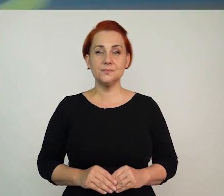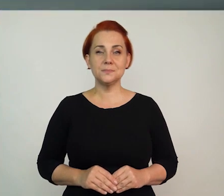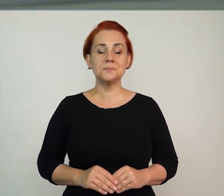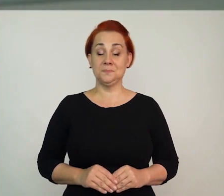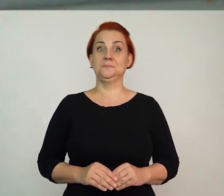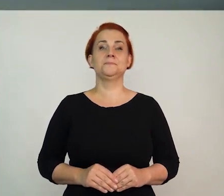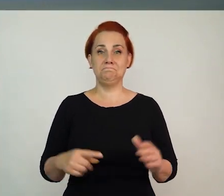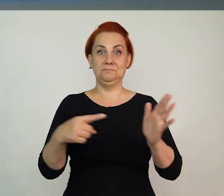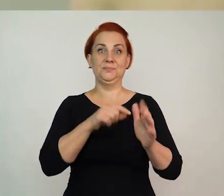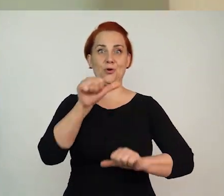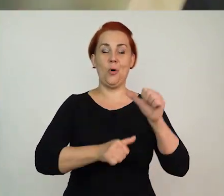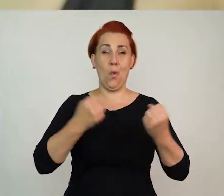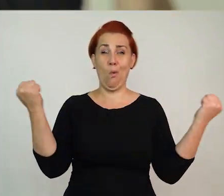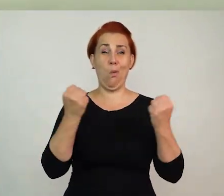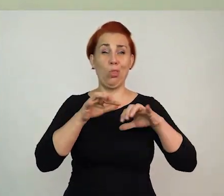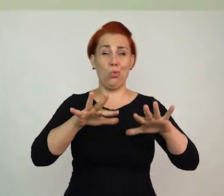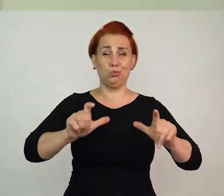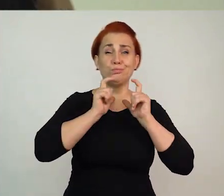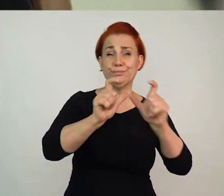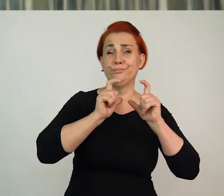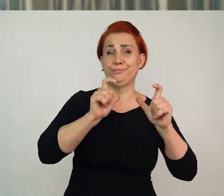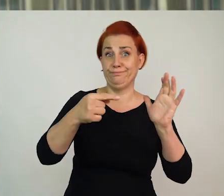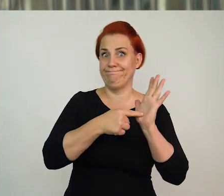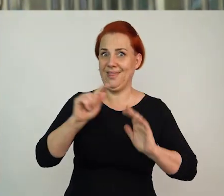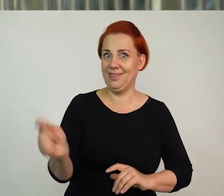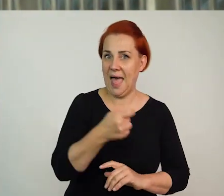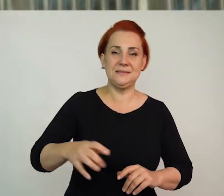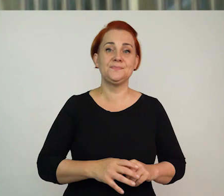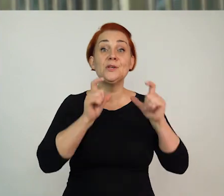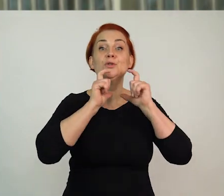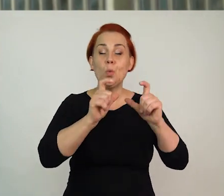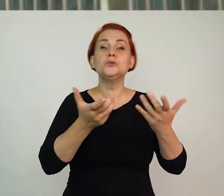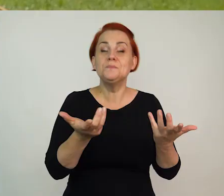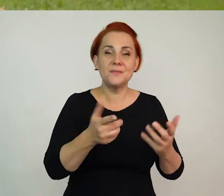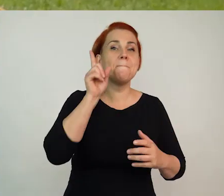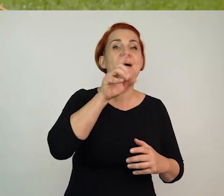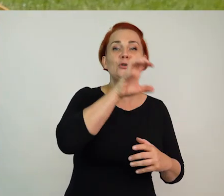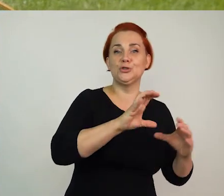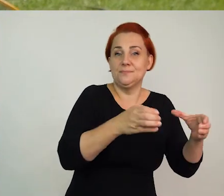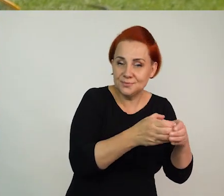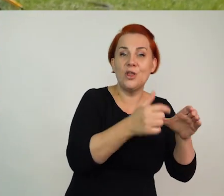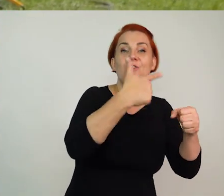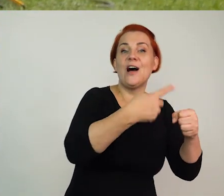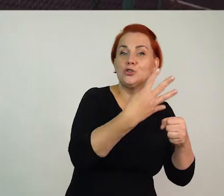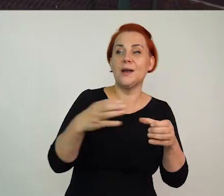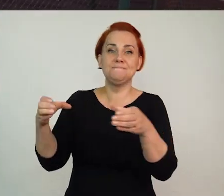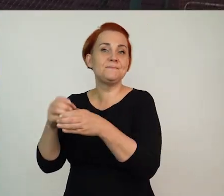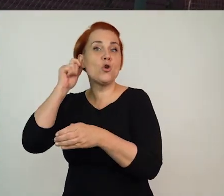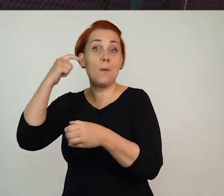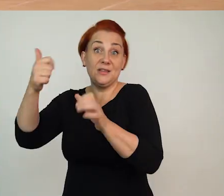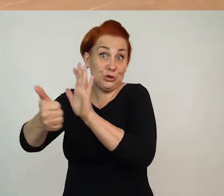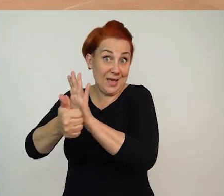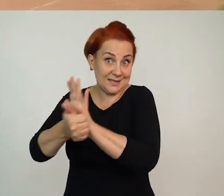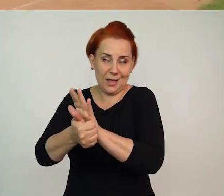My tu widzimy bardzo duży boom w tym roku, jeżeli chodzi o tą dyscyplinę. Zgłosiły nam się 24 drużyny męskie i 16 drużyn